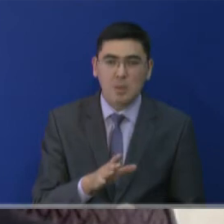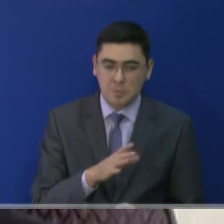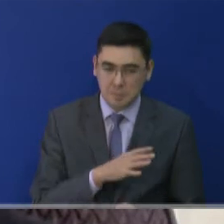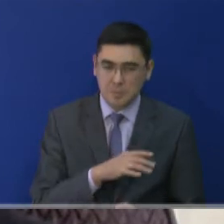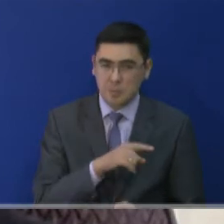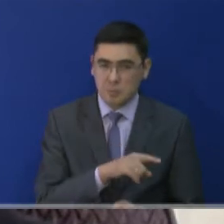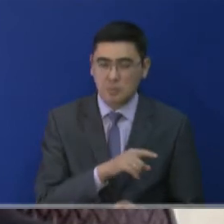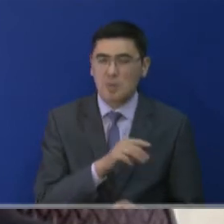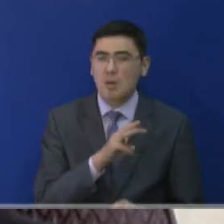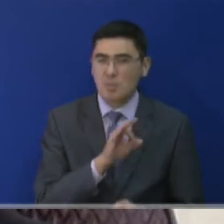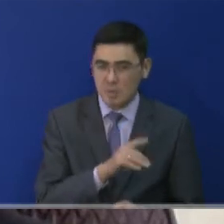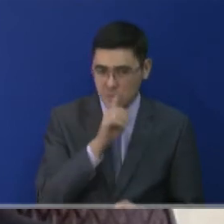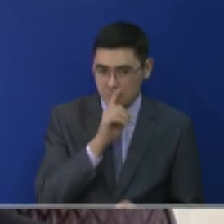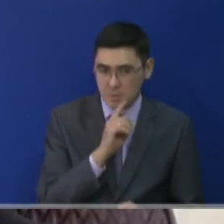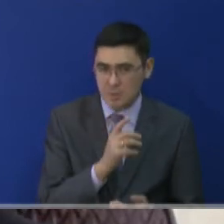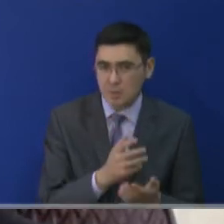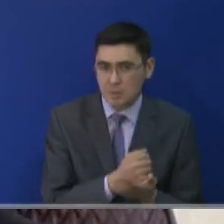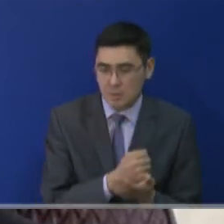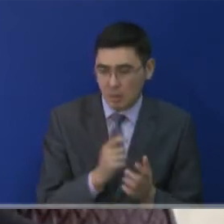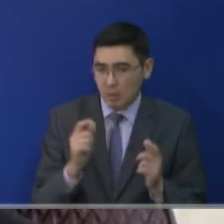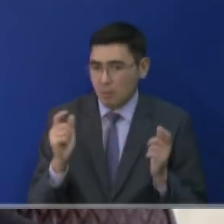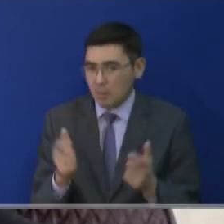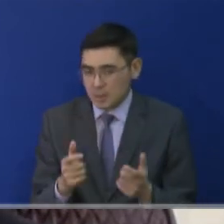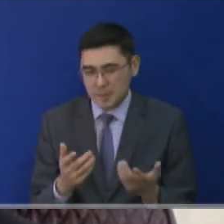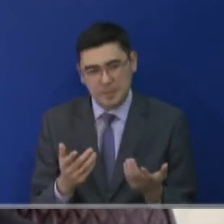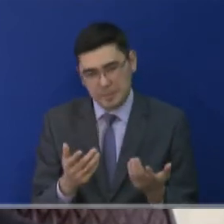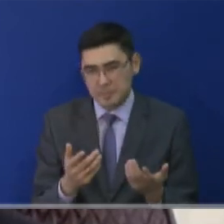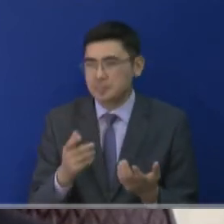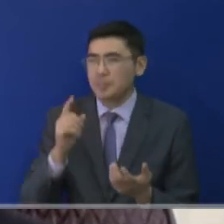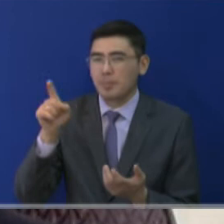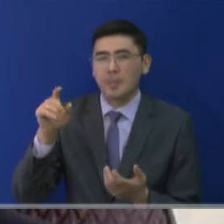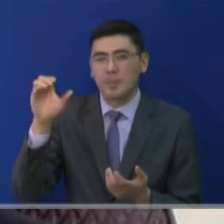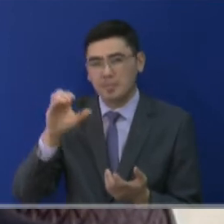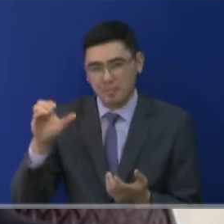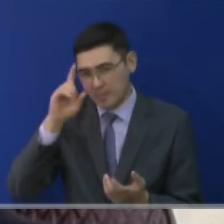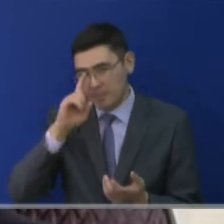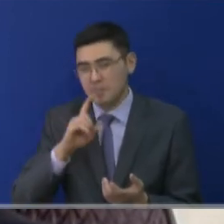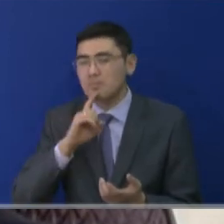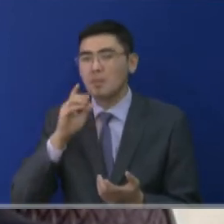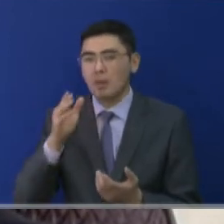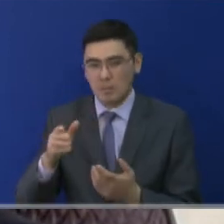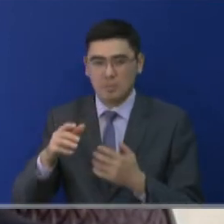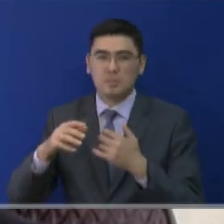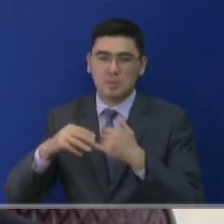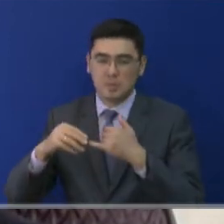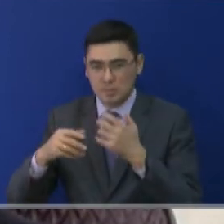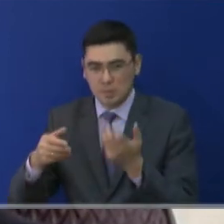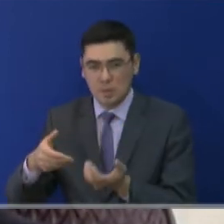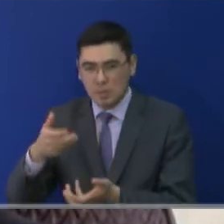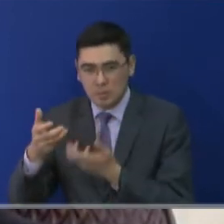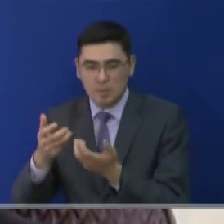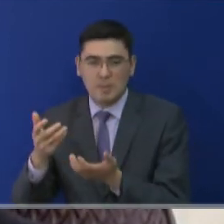табылған, бірақ коронавирус пандемиясына байланысты ол тек 42 айында қазып алынды. Бұл жұмыспен «Ориент» және «Правда» жасақтары